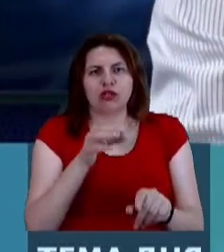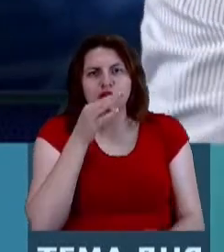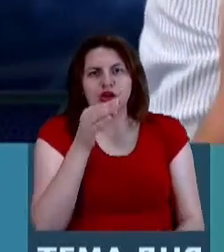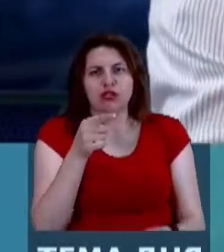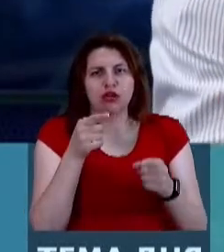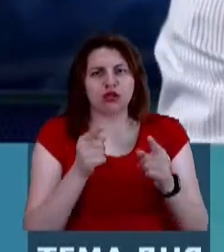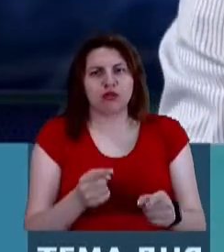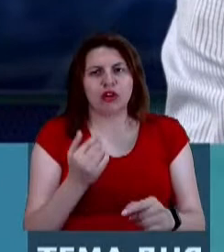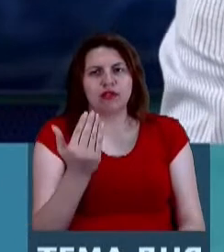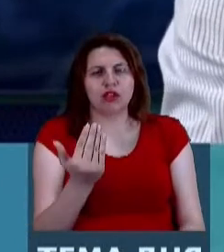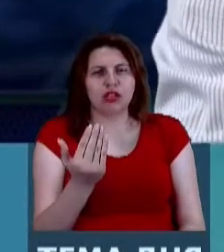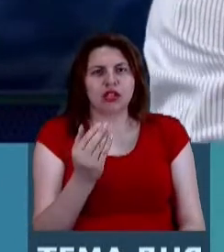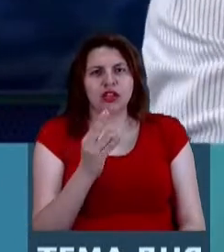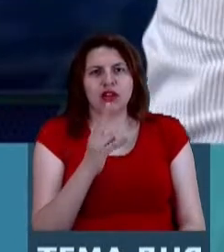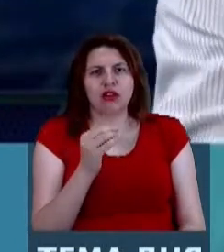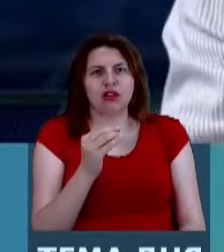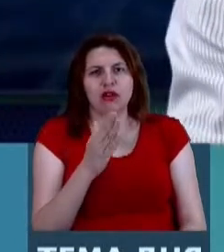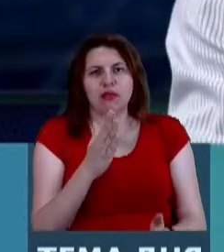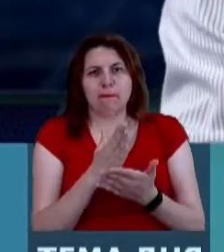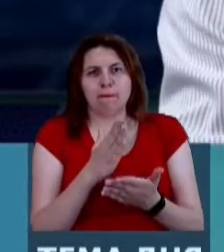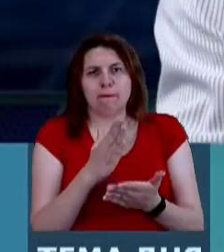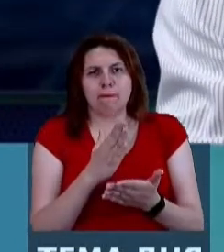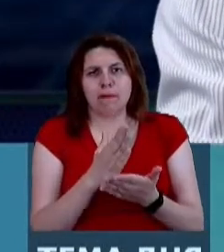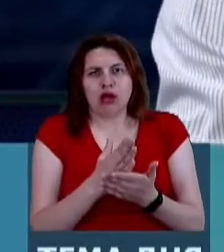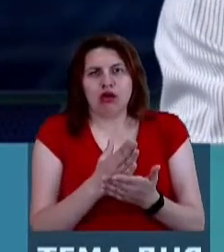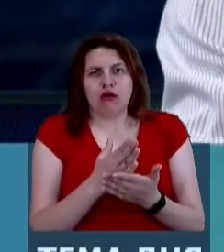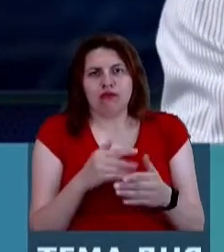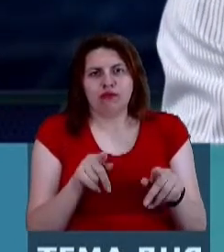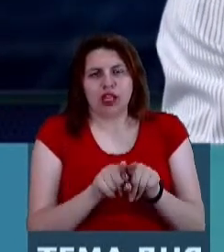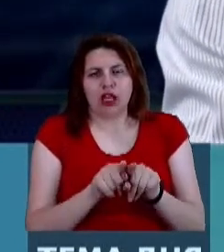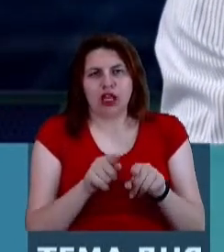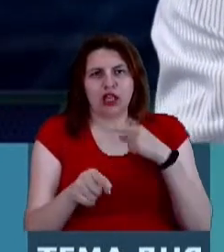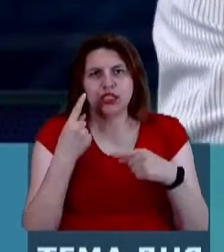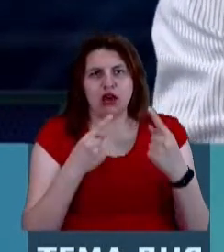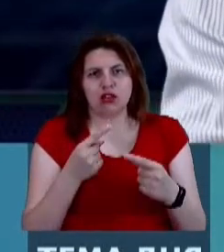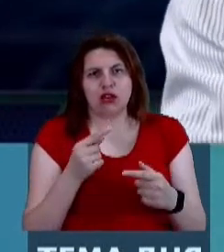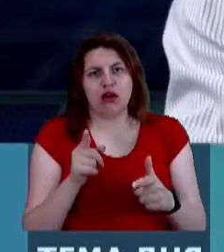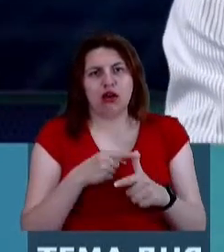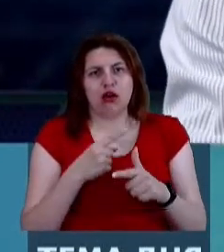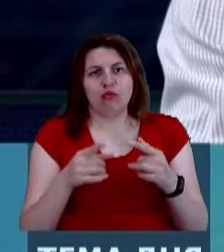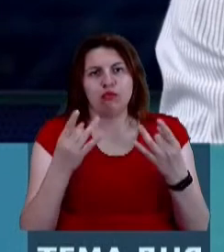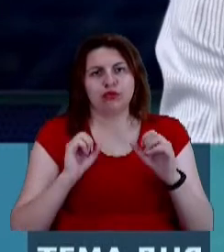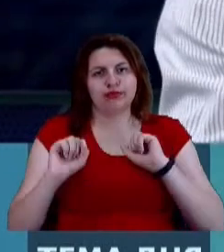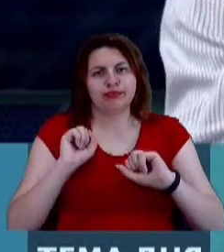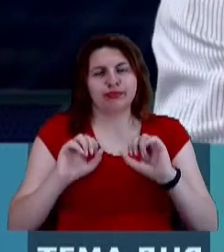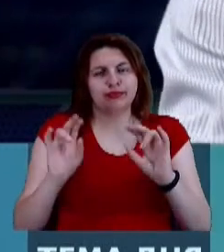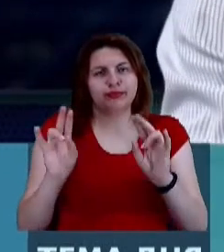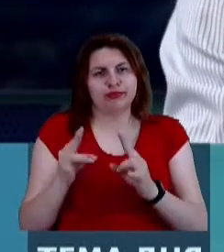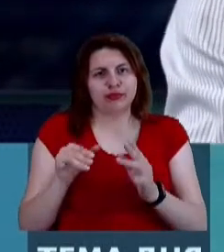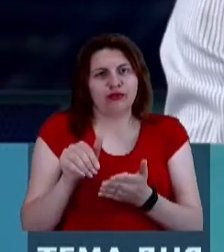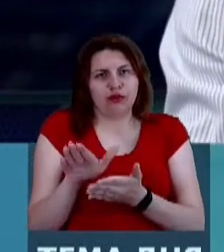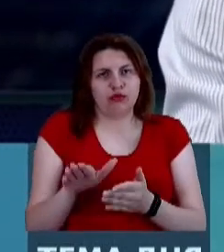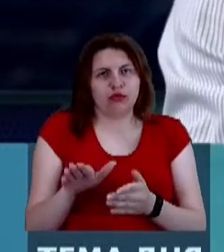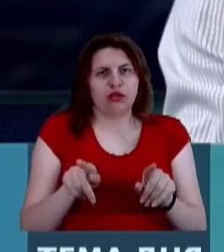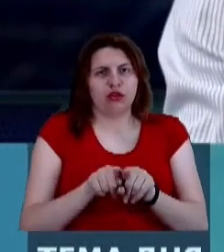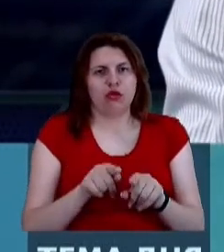і в підсвідомості таке казати, або тоді просто утримуватись від подібного подібного роду там